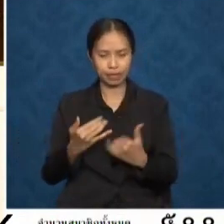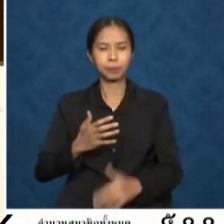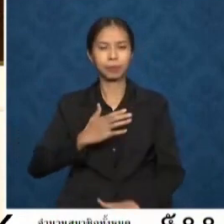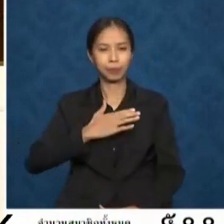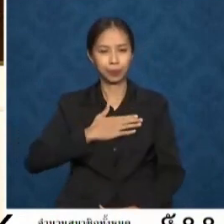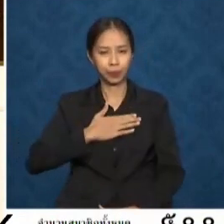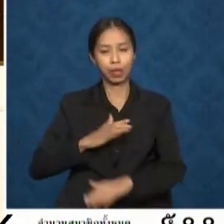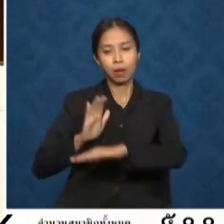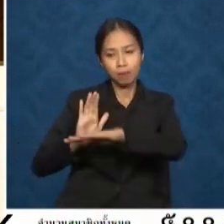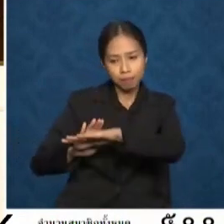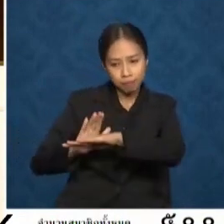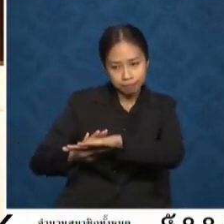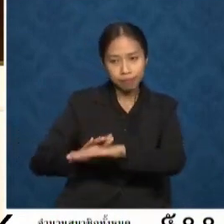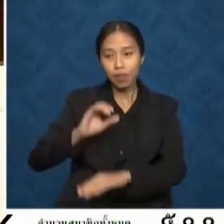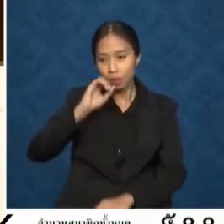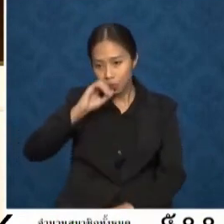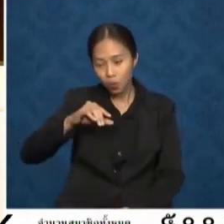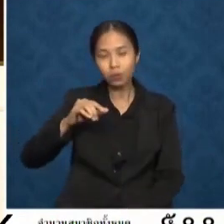ยัมมาตรงนี้